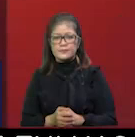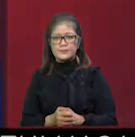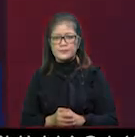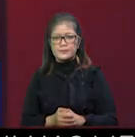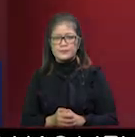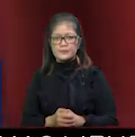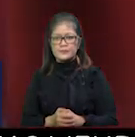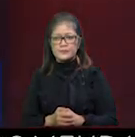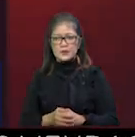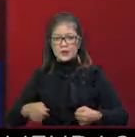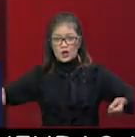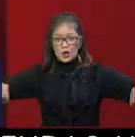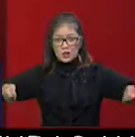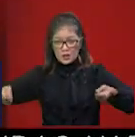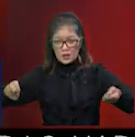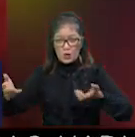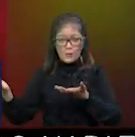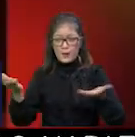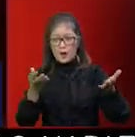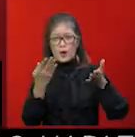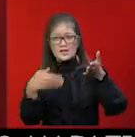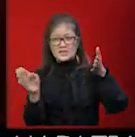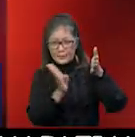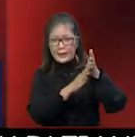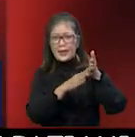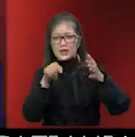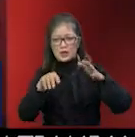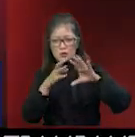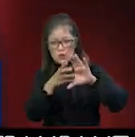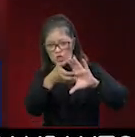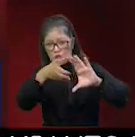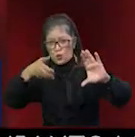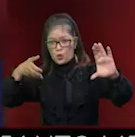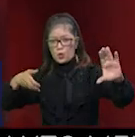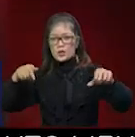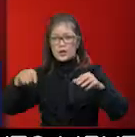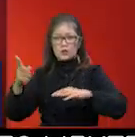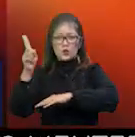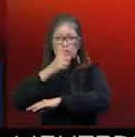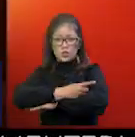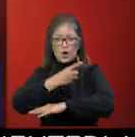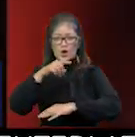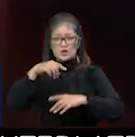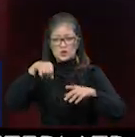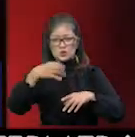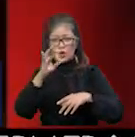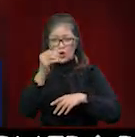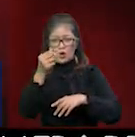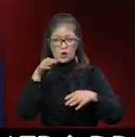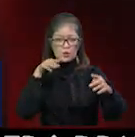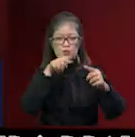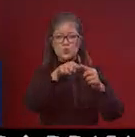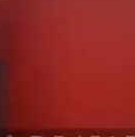Truk kontainer bermuatan semen terbakar di kilometer 53600 tol Jor saat melaju dari arah Cakung menuju Tanjung